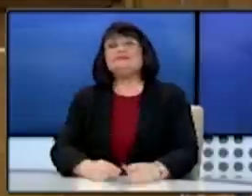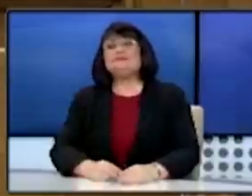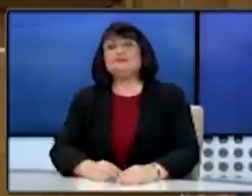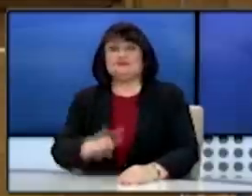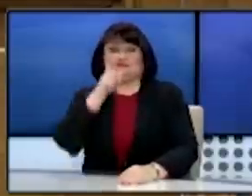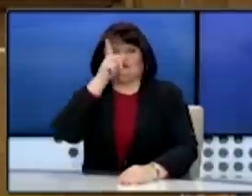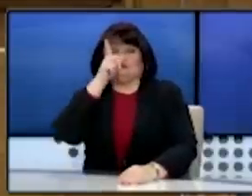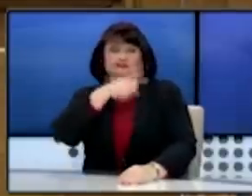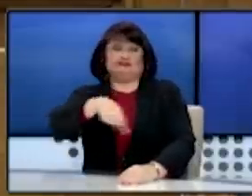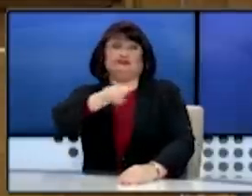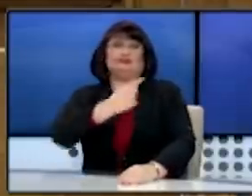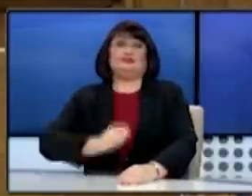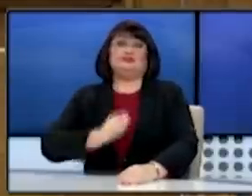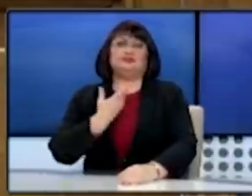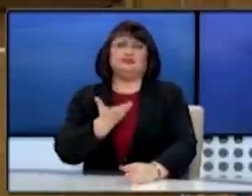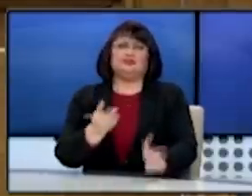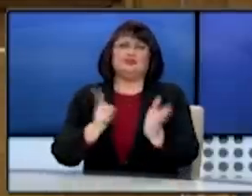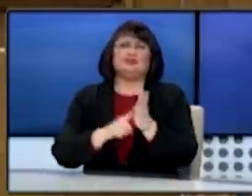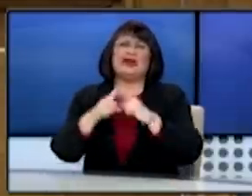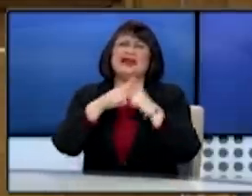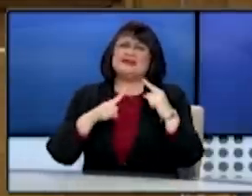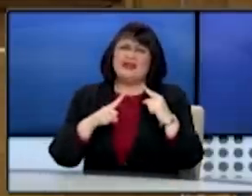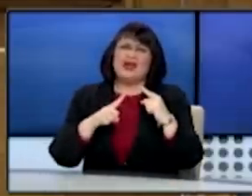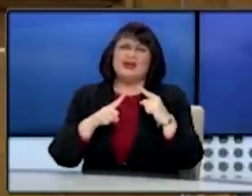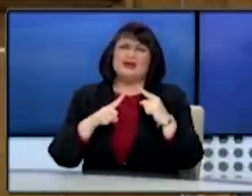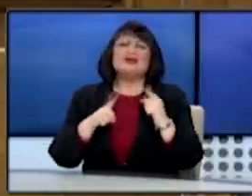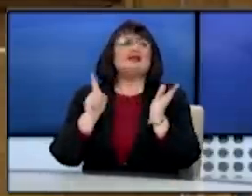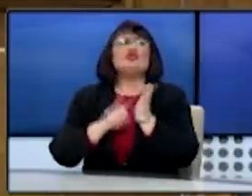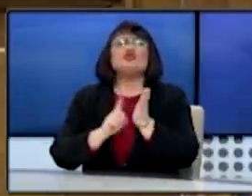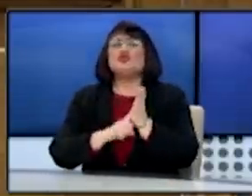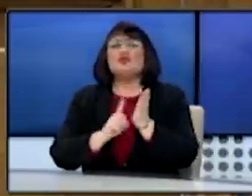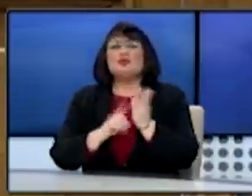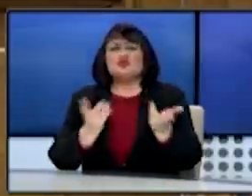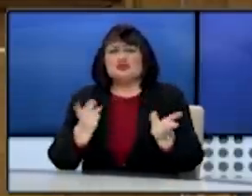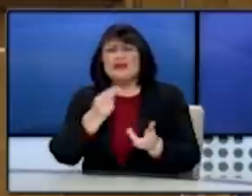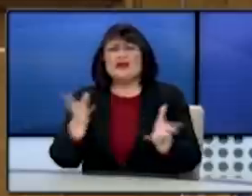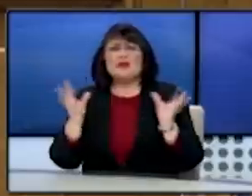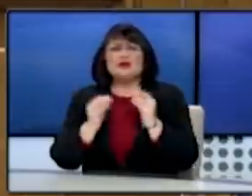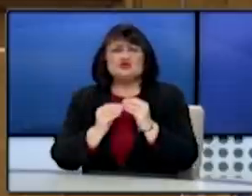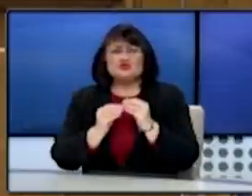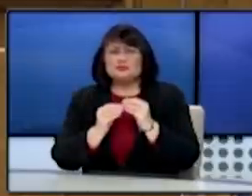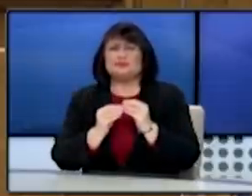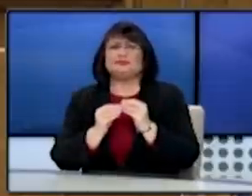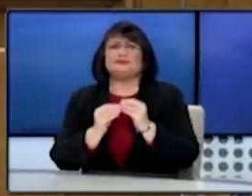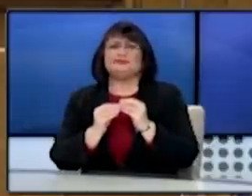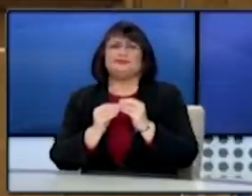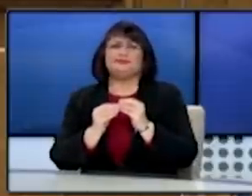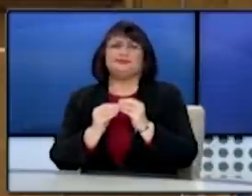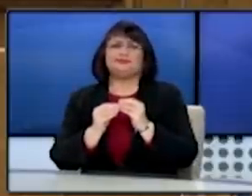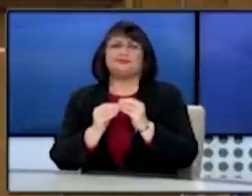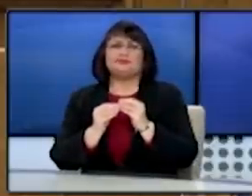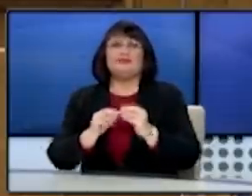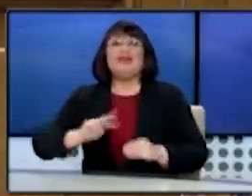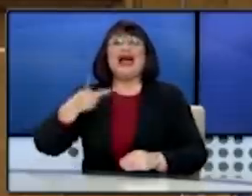να υπερηφανεύεστε γι' αυτόν. Βέβαια, πρόκειται για ένα εμβληματικό νόμο σε ό,τι έχει να κάνει και με την κλιμάκωση